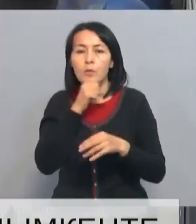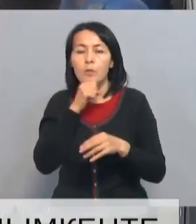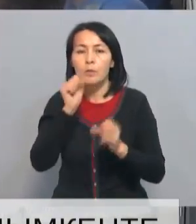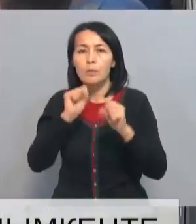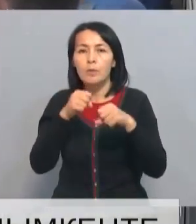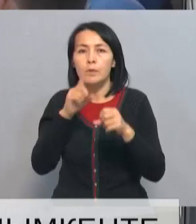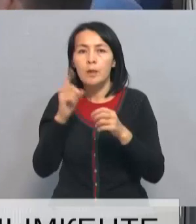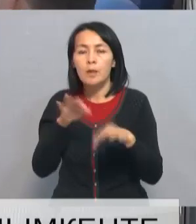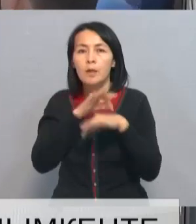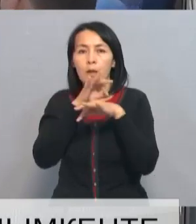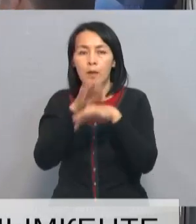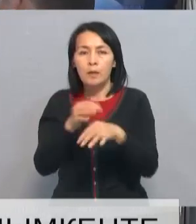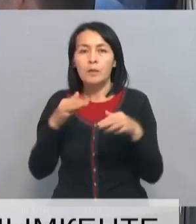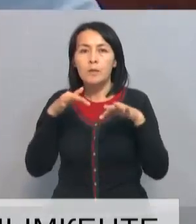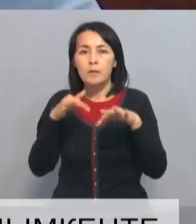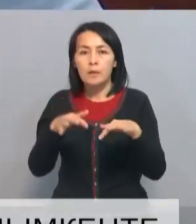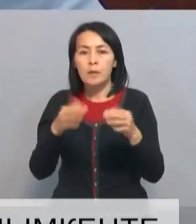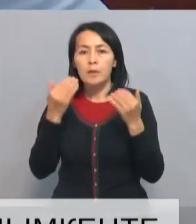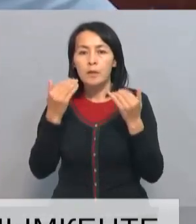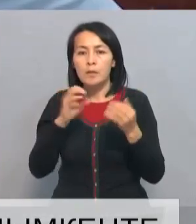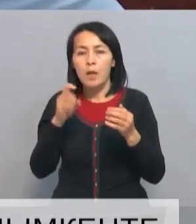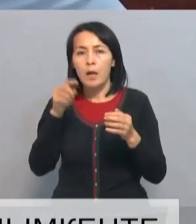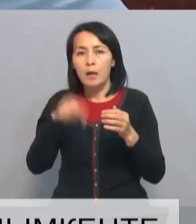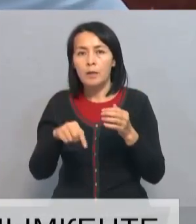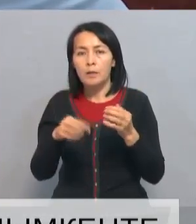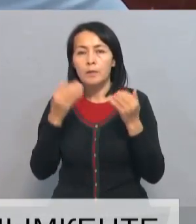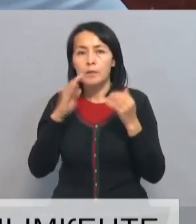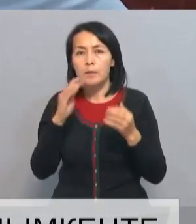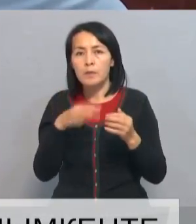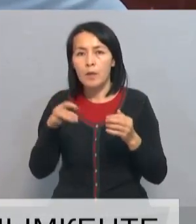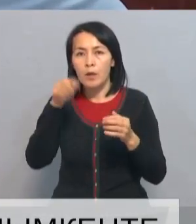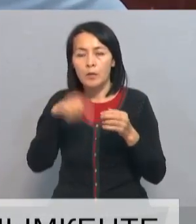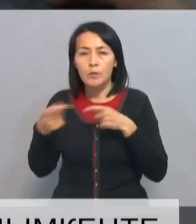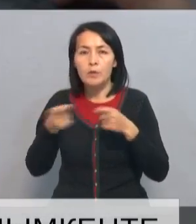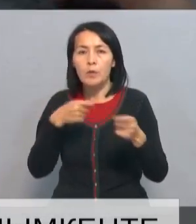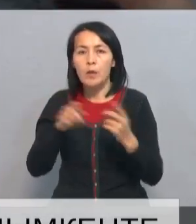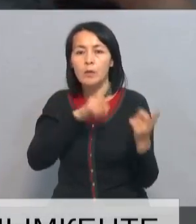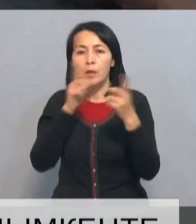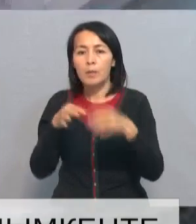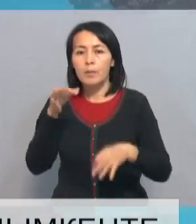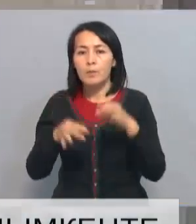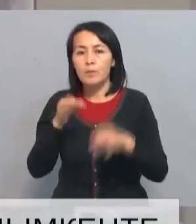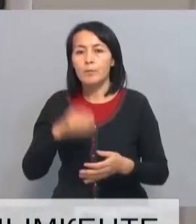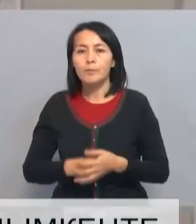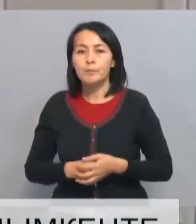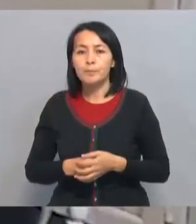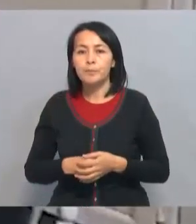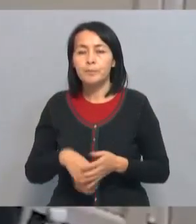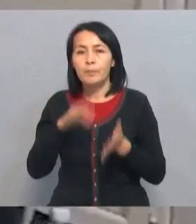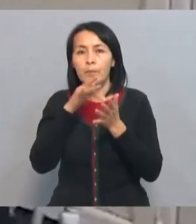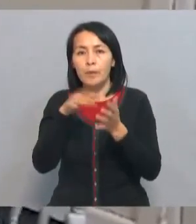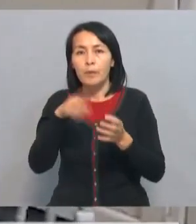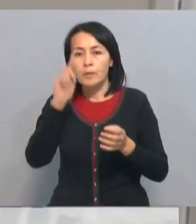законному владельцу. В настоящее время дело с обвинительным актом дознавателя Аль-Фарабийского районного управления направили в суд. Туристы